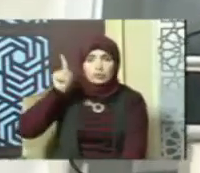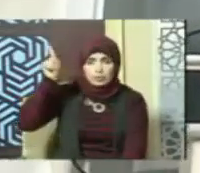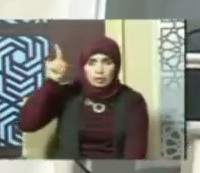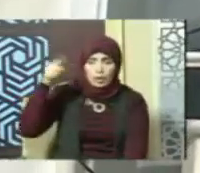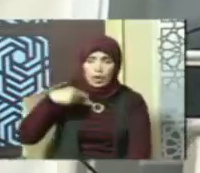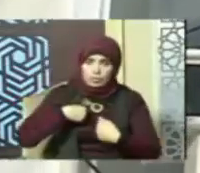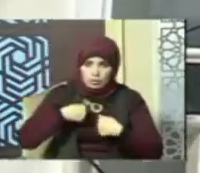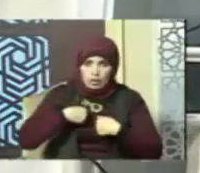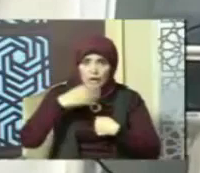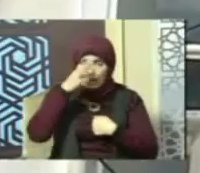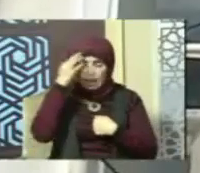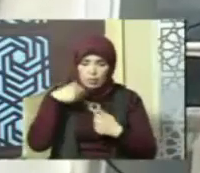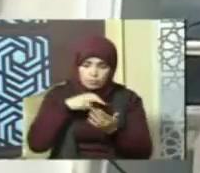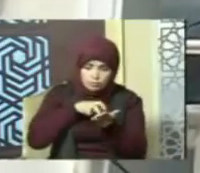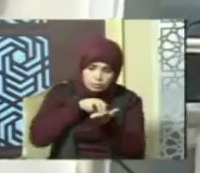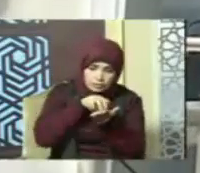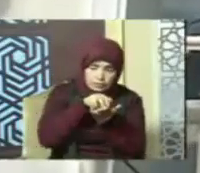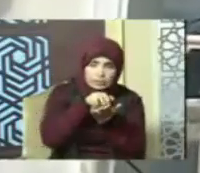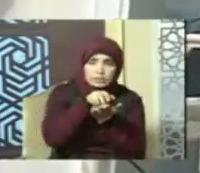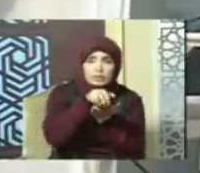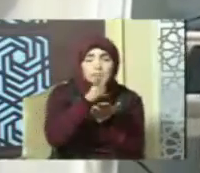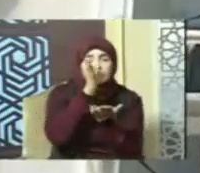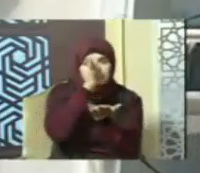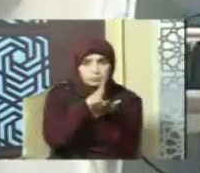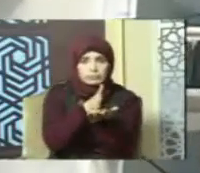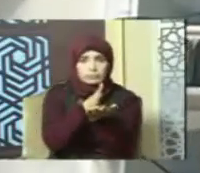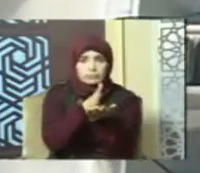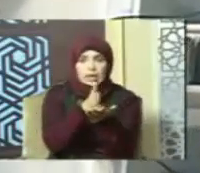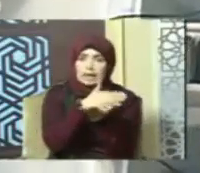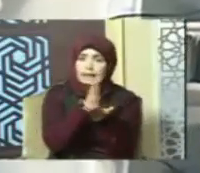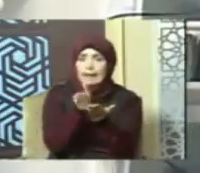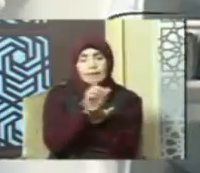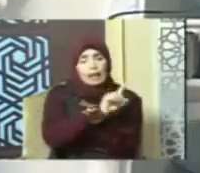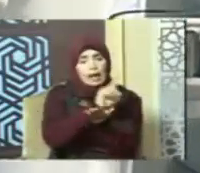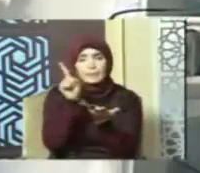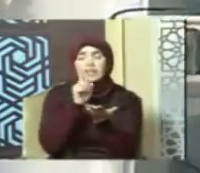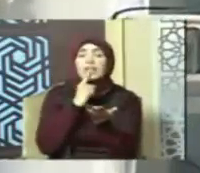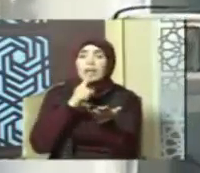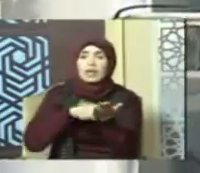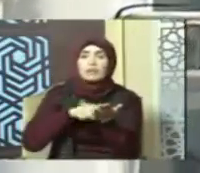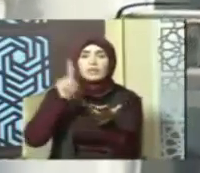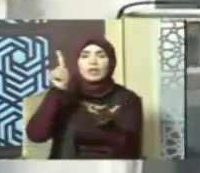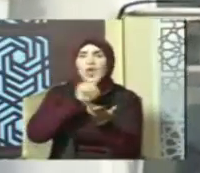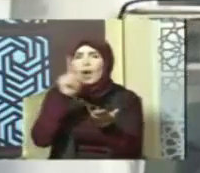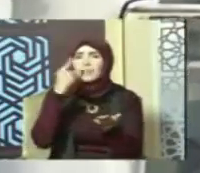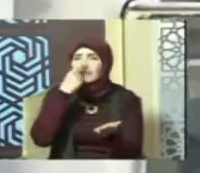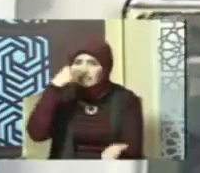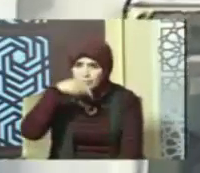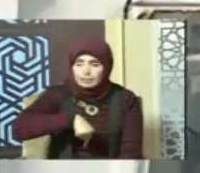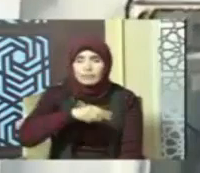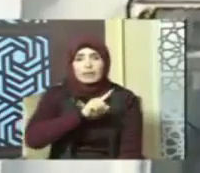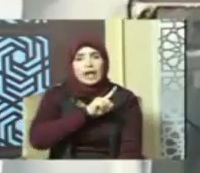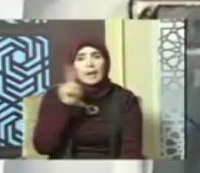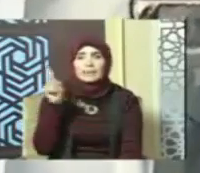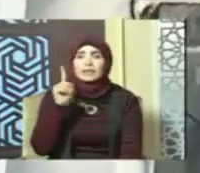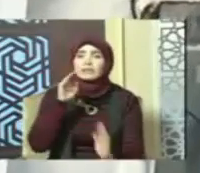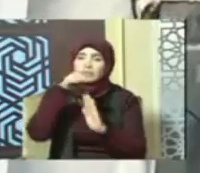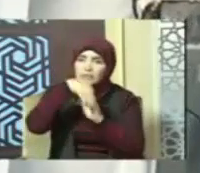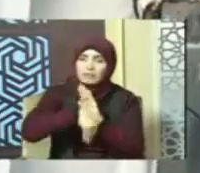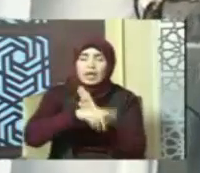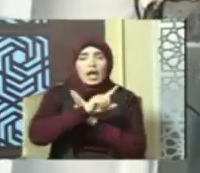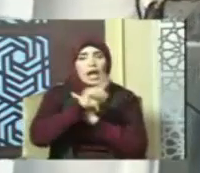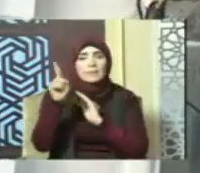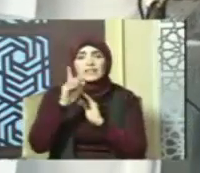ما دمنا نسير على هذا الدرب فإن الله لن يخذلنا أبدا، ولن